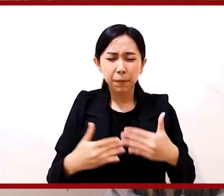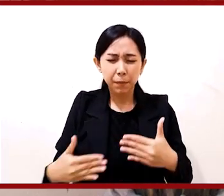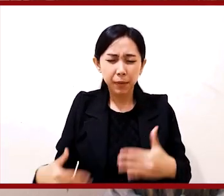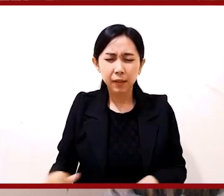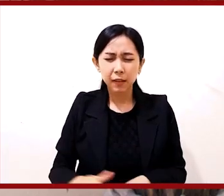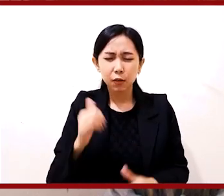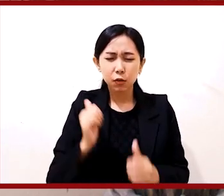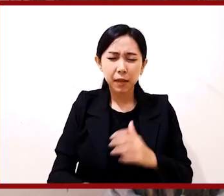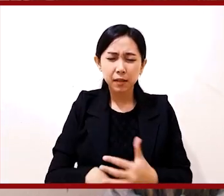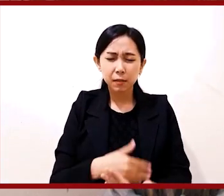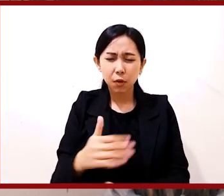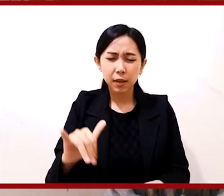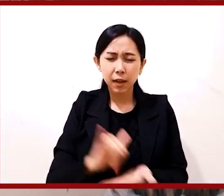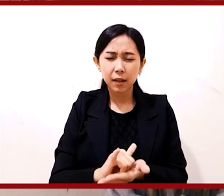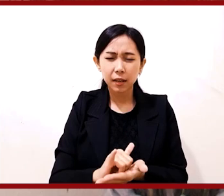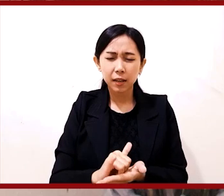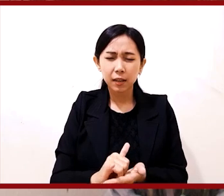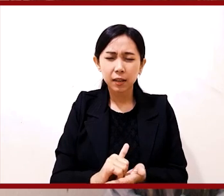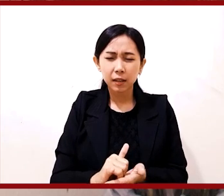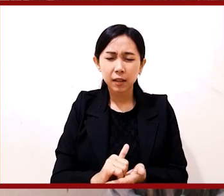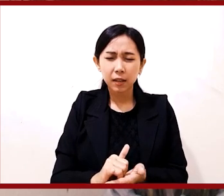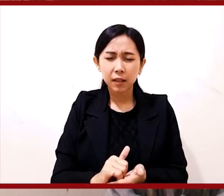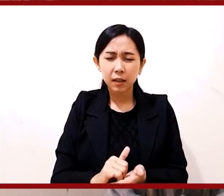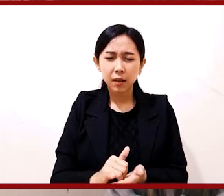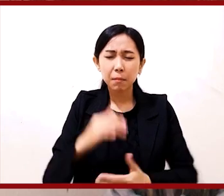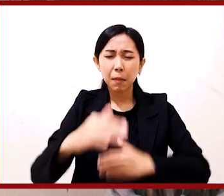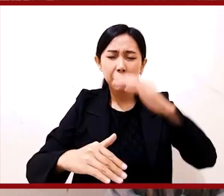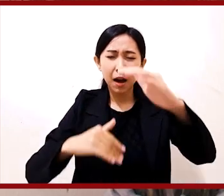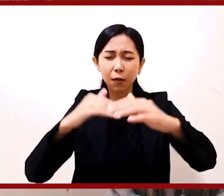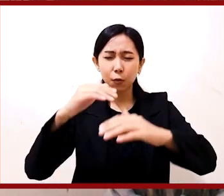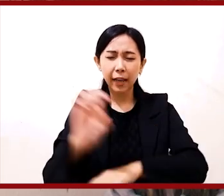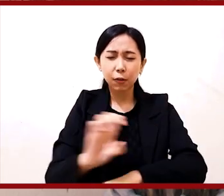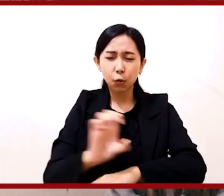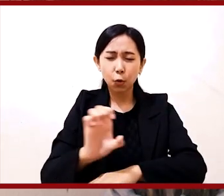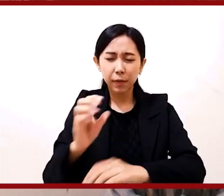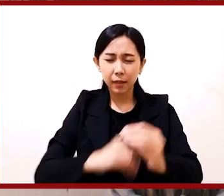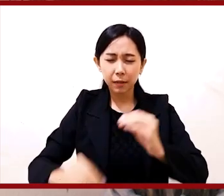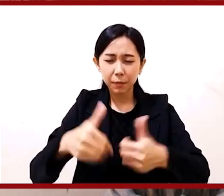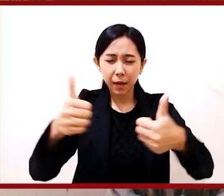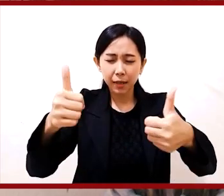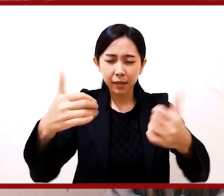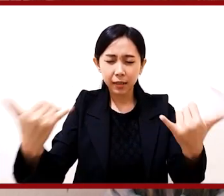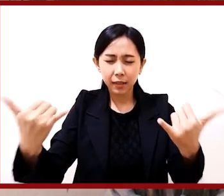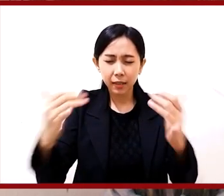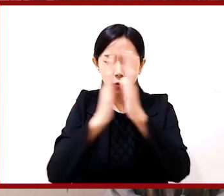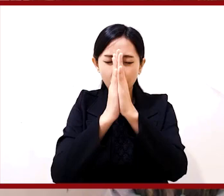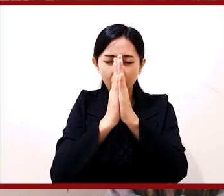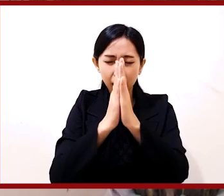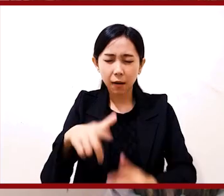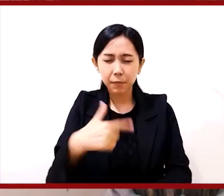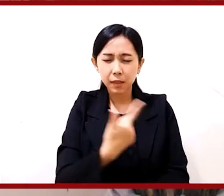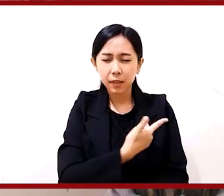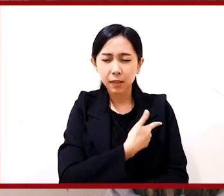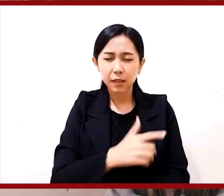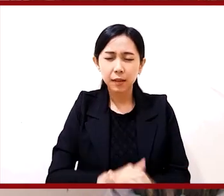dan menyertai, agar semua itu dapat mengembalikan kondisi perekonomian bangsa ini menjadi lebih baik. Inilah doa